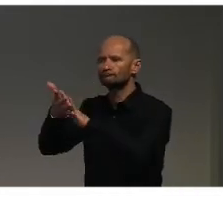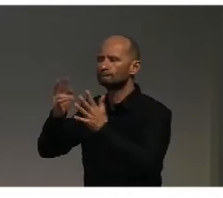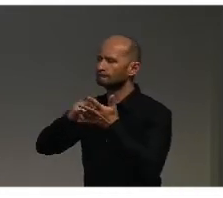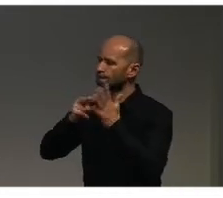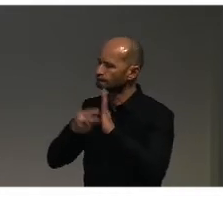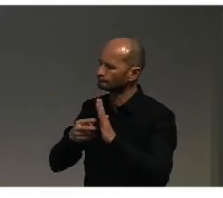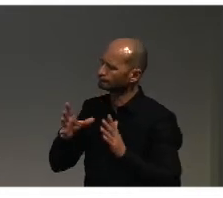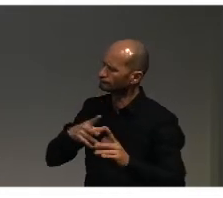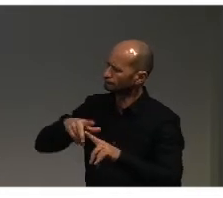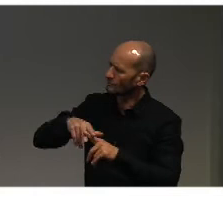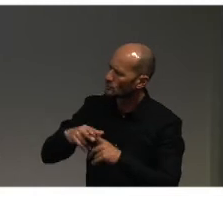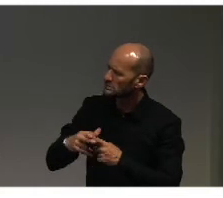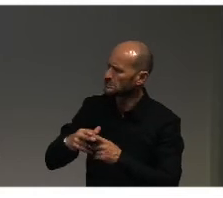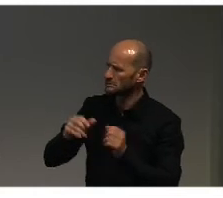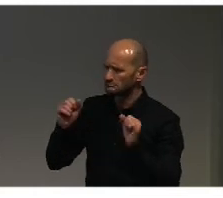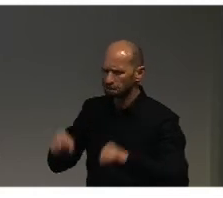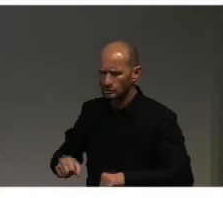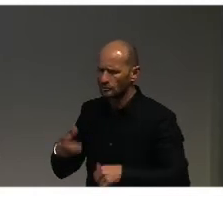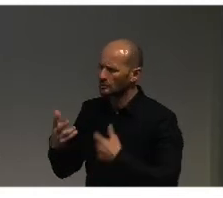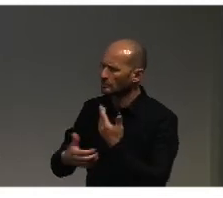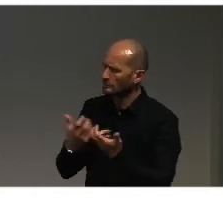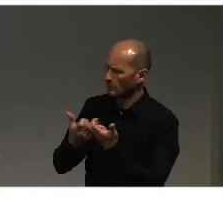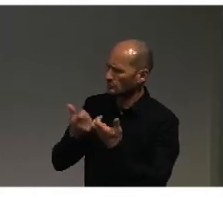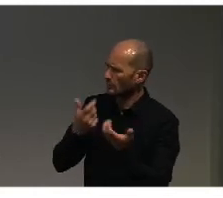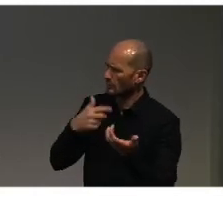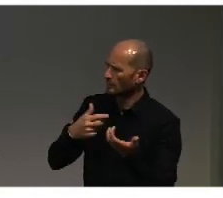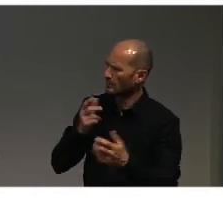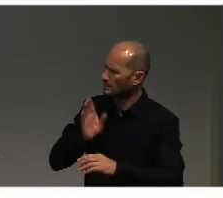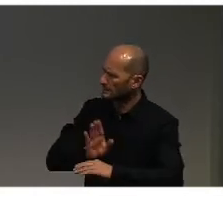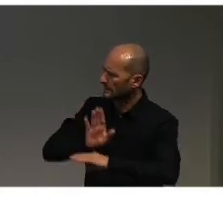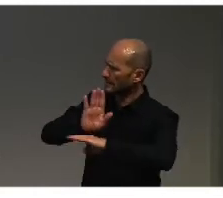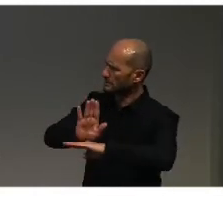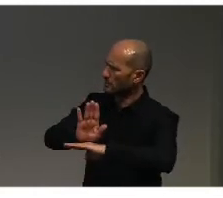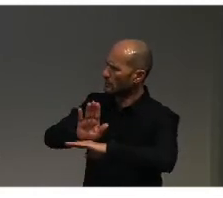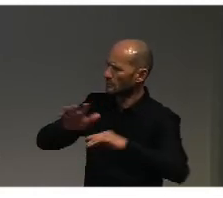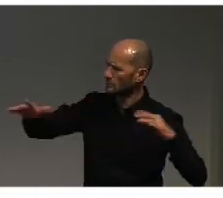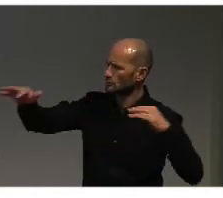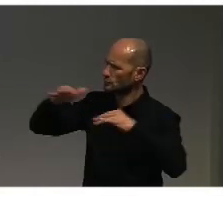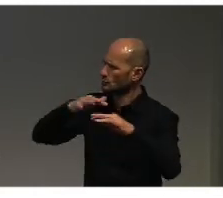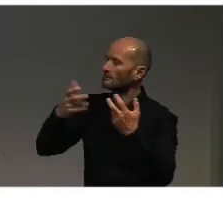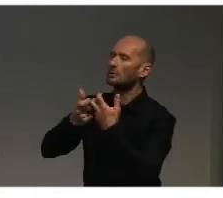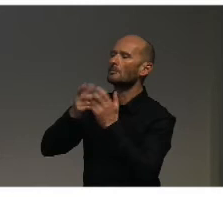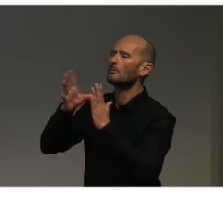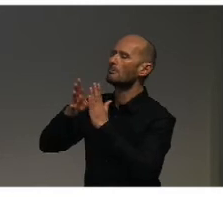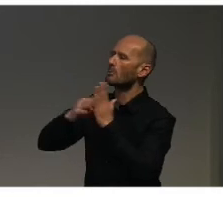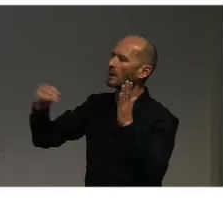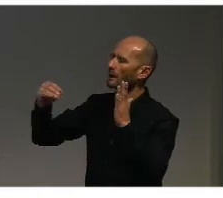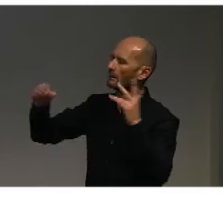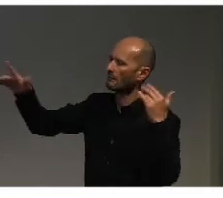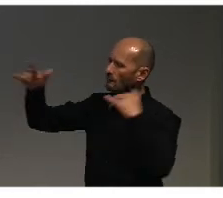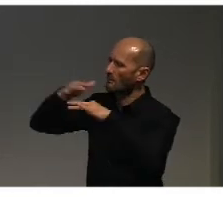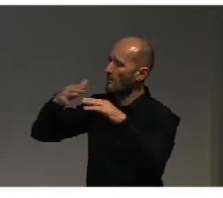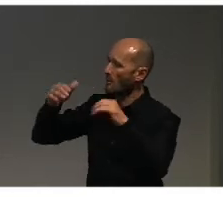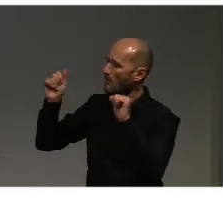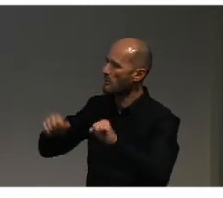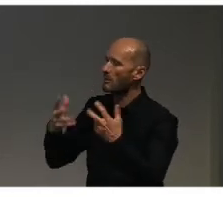d'outils qui permettent de renseigner l'exposome, comme les modèles environnementaux qui vous permettent de savoir